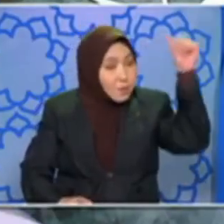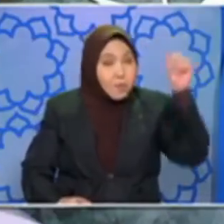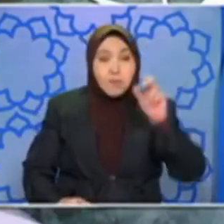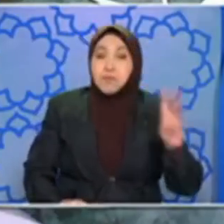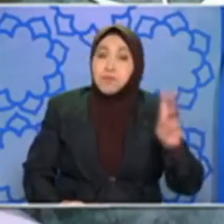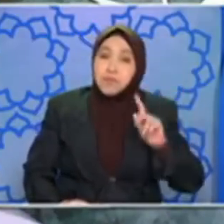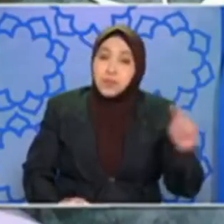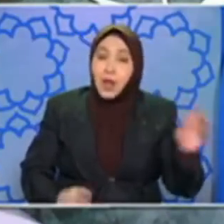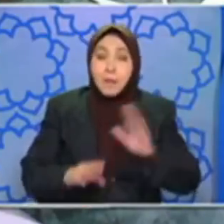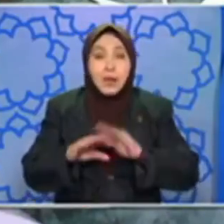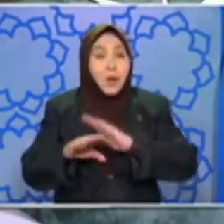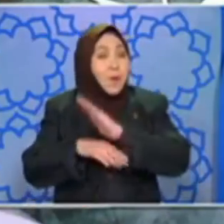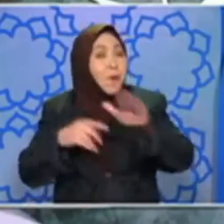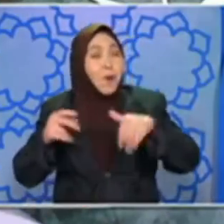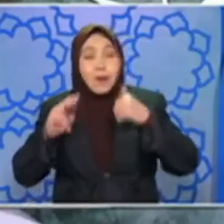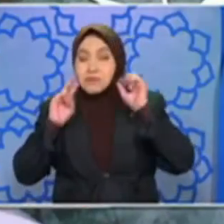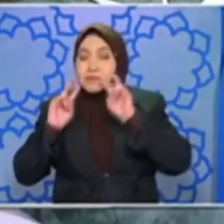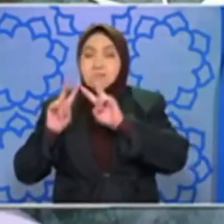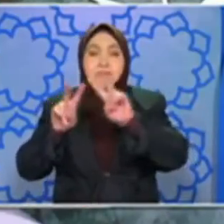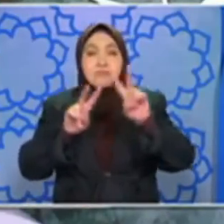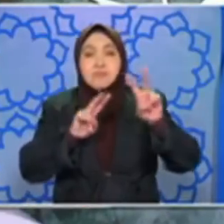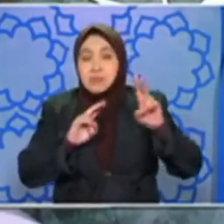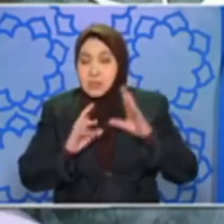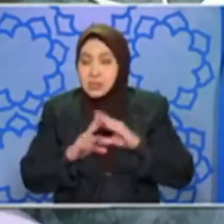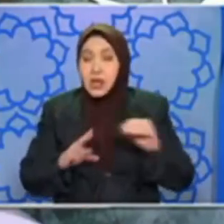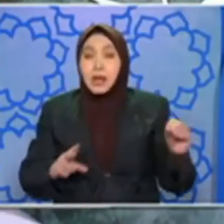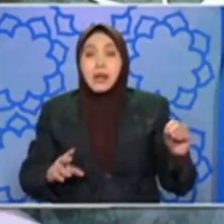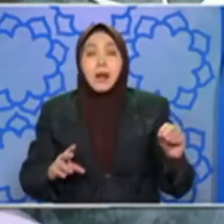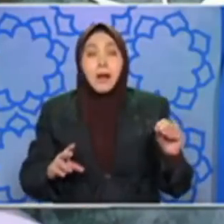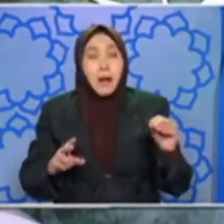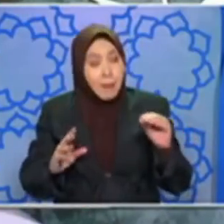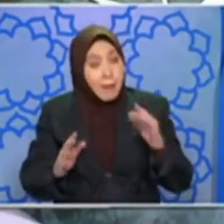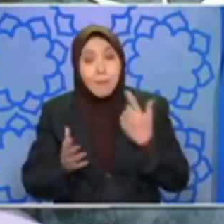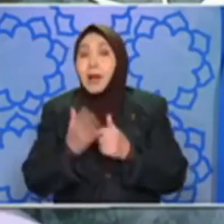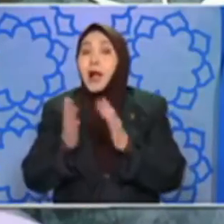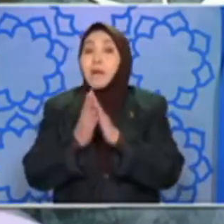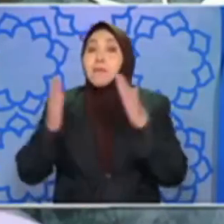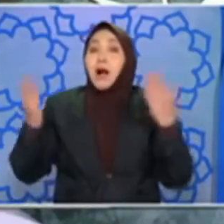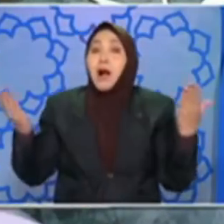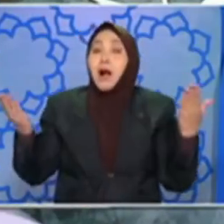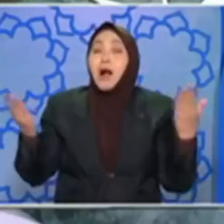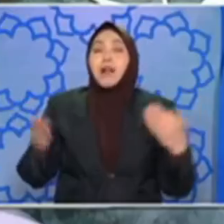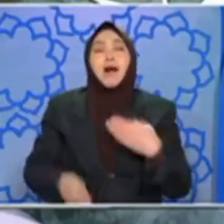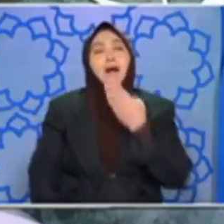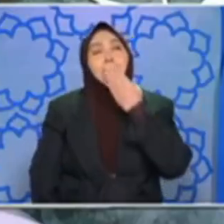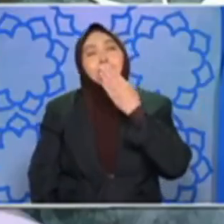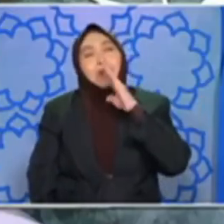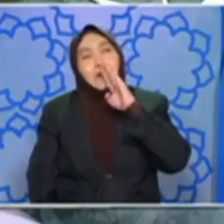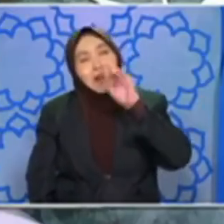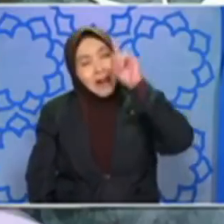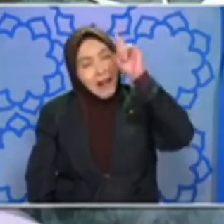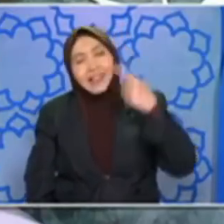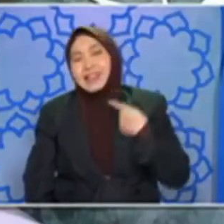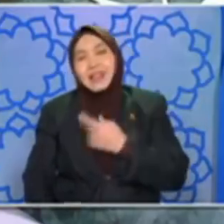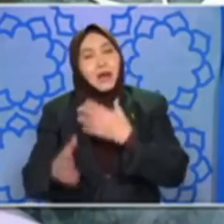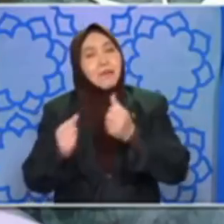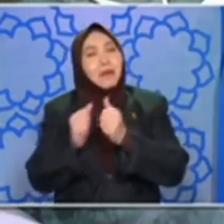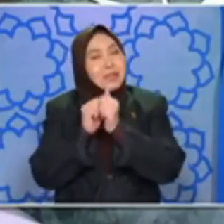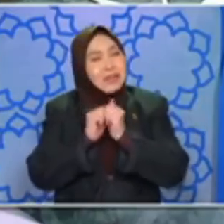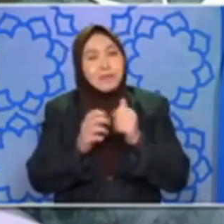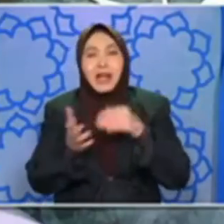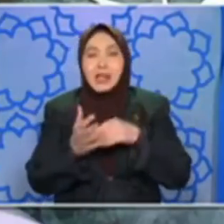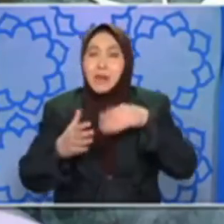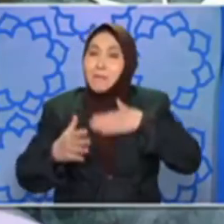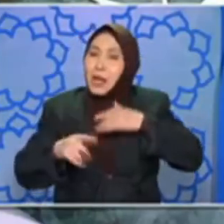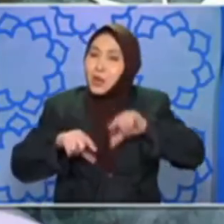Alhamdulillah wassalatu wassalamu ala Rasulillah. Tuan-tuan sekalian, apa khabar semua? Alhamdulillah kita dapat bersua lagi dalam My Quran